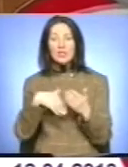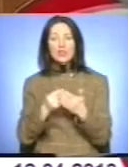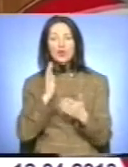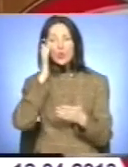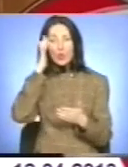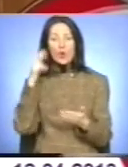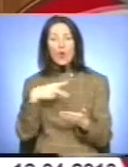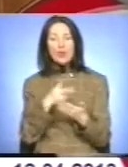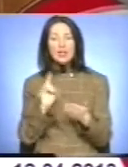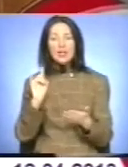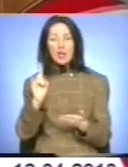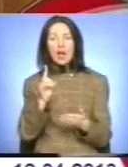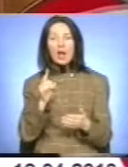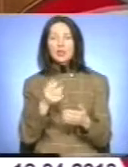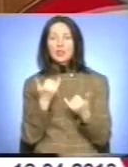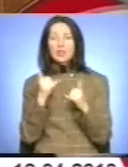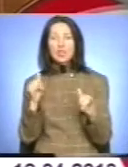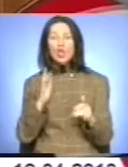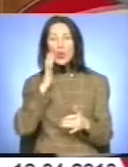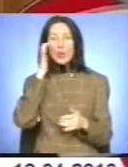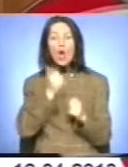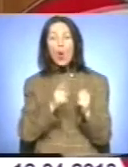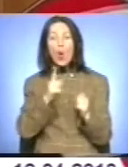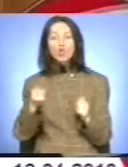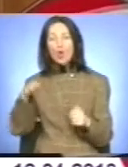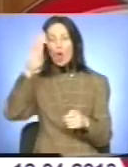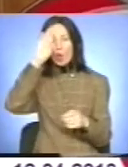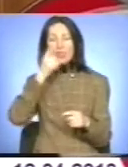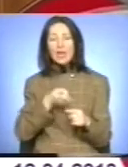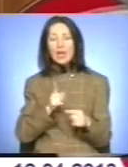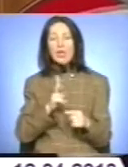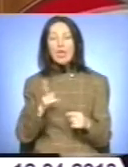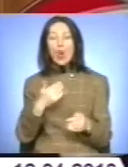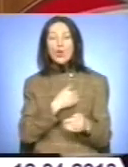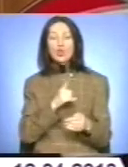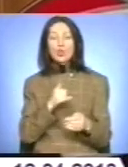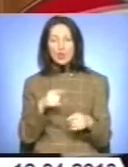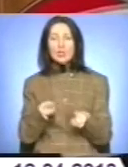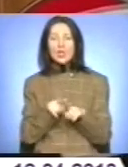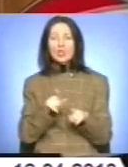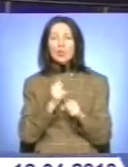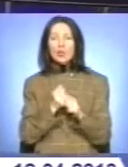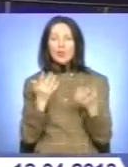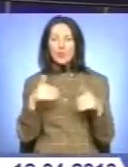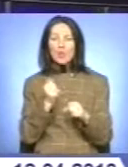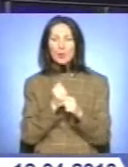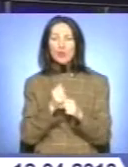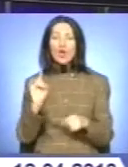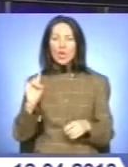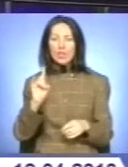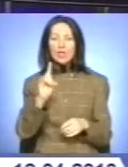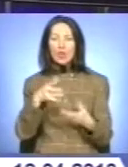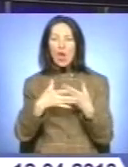звичайно, мрія кожного хлопчика, який хоче, щоб щось таке, що він зробив, вже б діяло і літало.